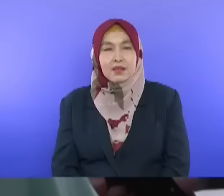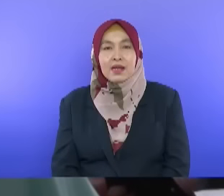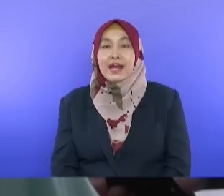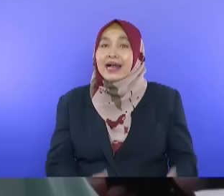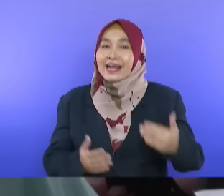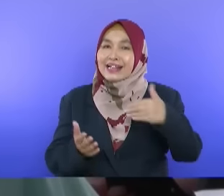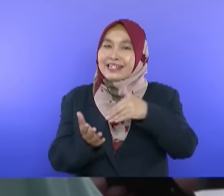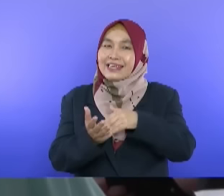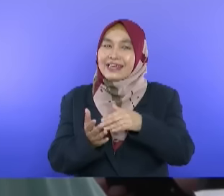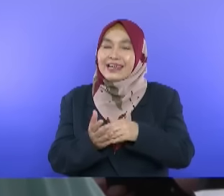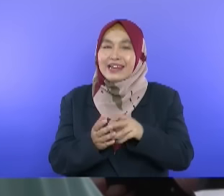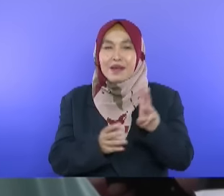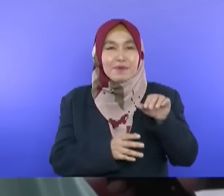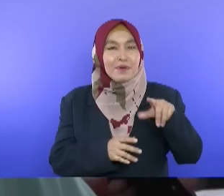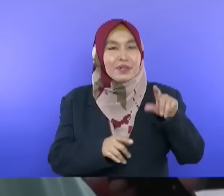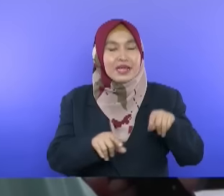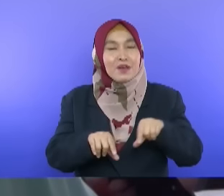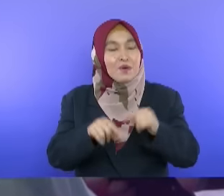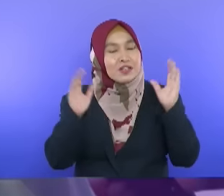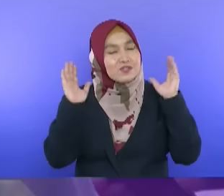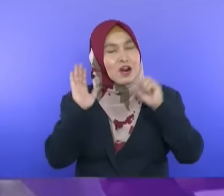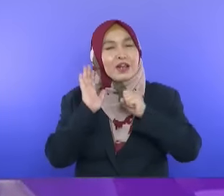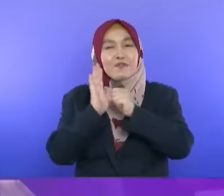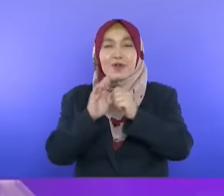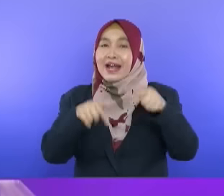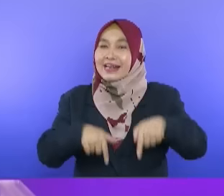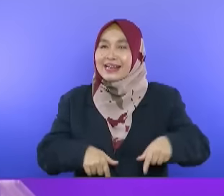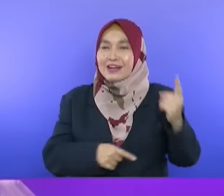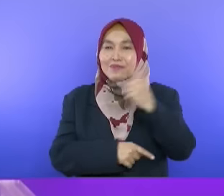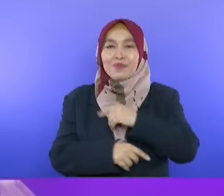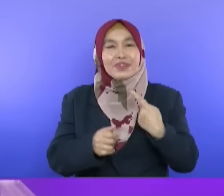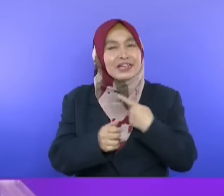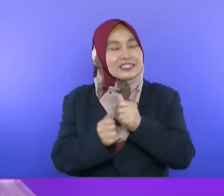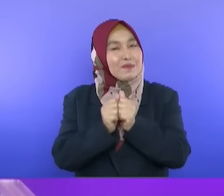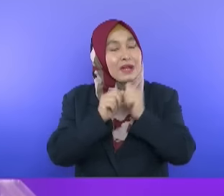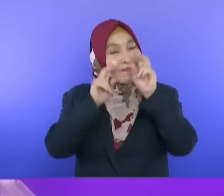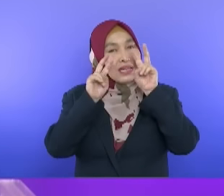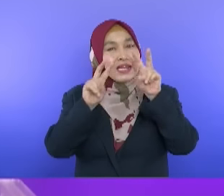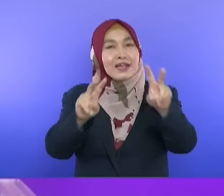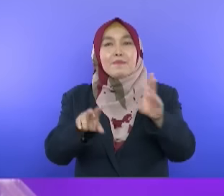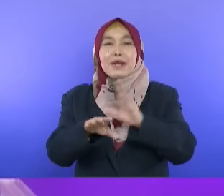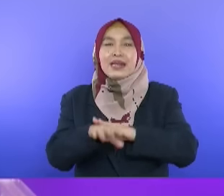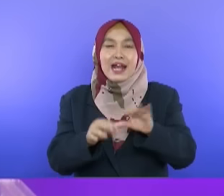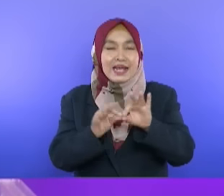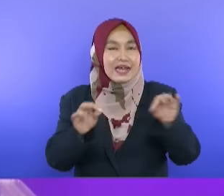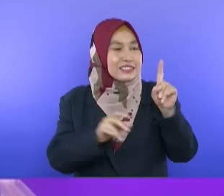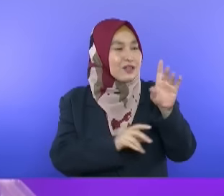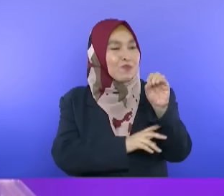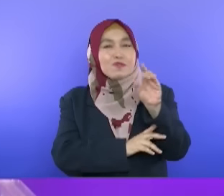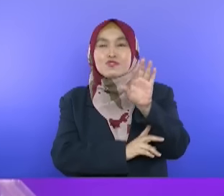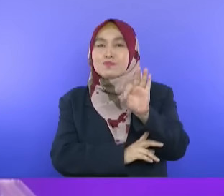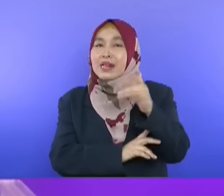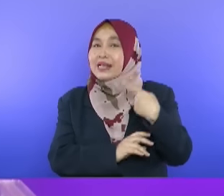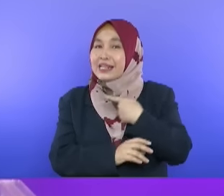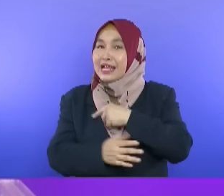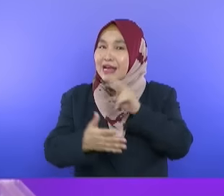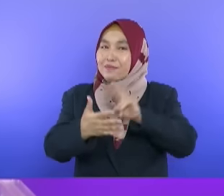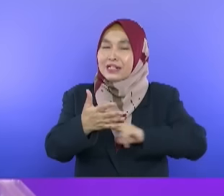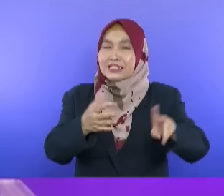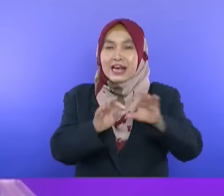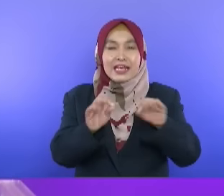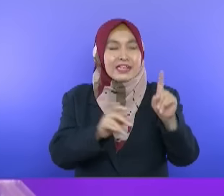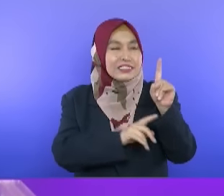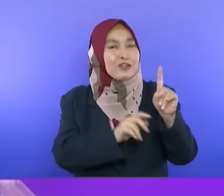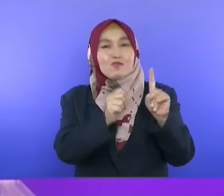Mari kita adalah MyQuran shalat infaq pada hari ini untuk sama-sama kita melihat kepada ayat 109 dan kita akan membaca ayat